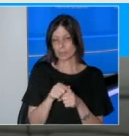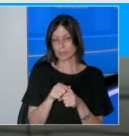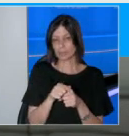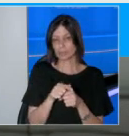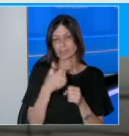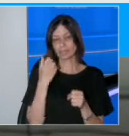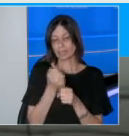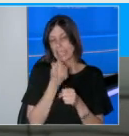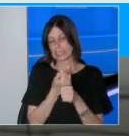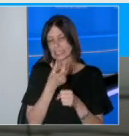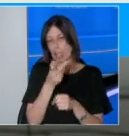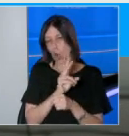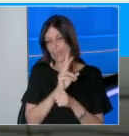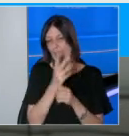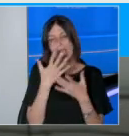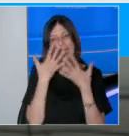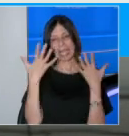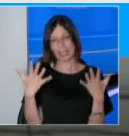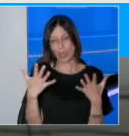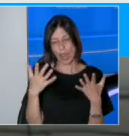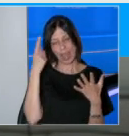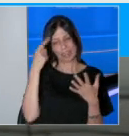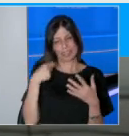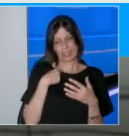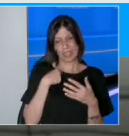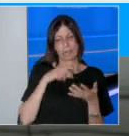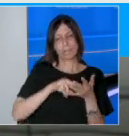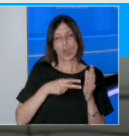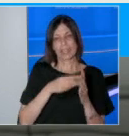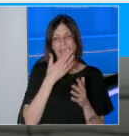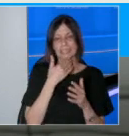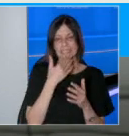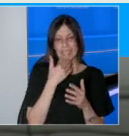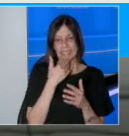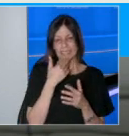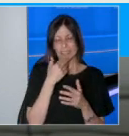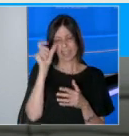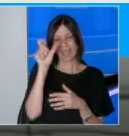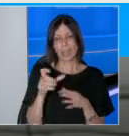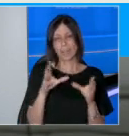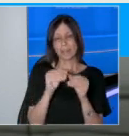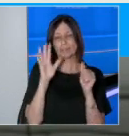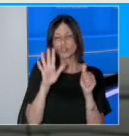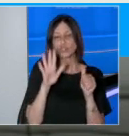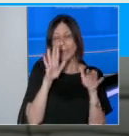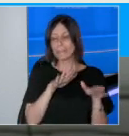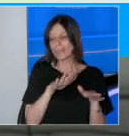את מעשה ההונאה הגדול ביותר להערכתי בפוליטיקה הישראלית. בן אדם עם שישה